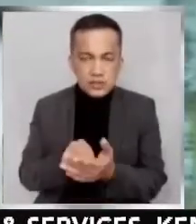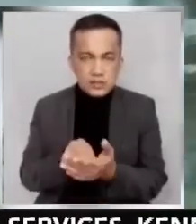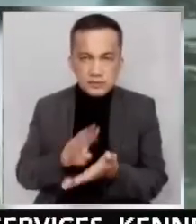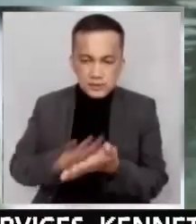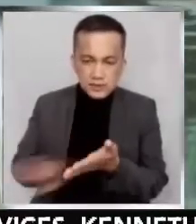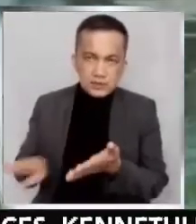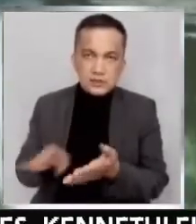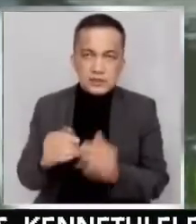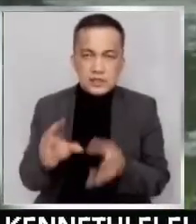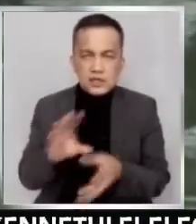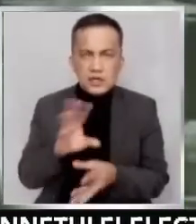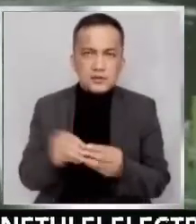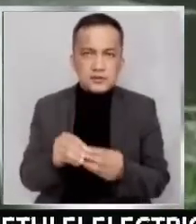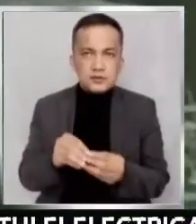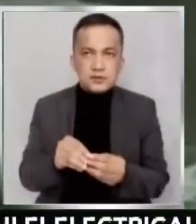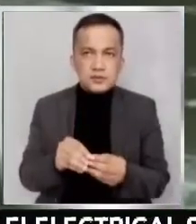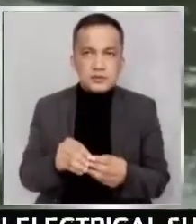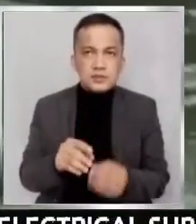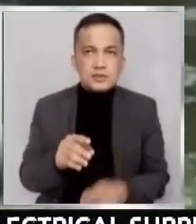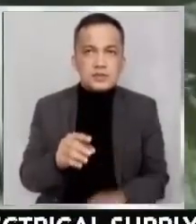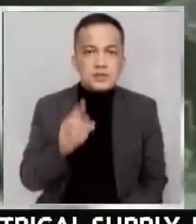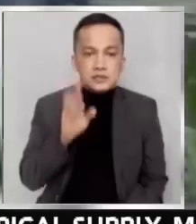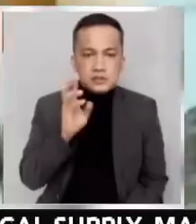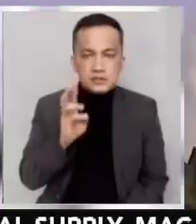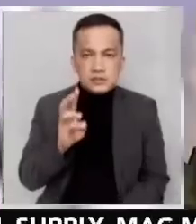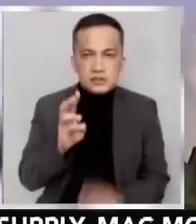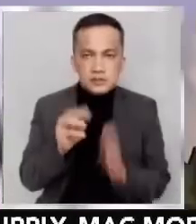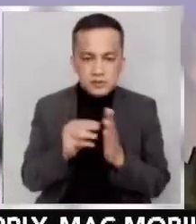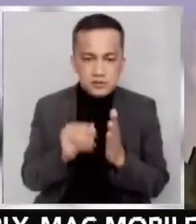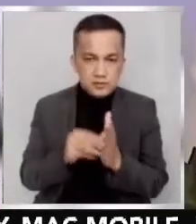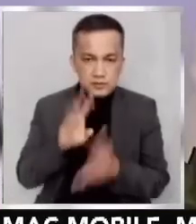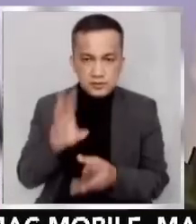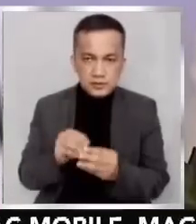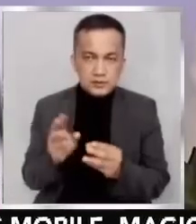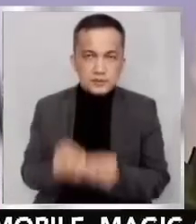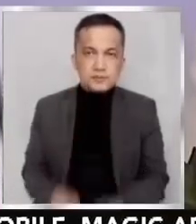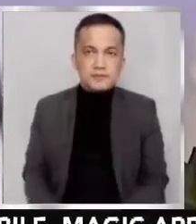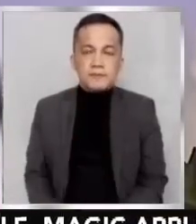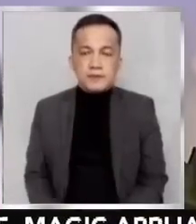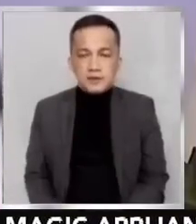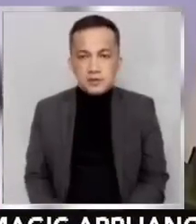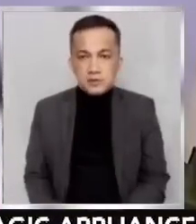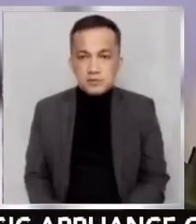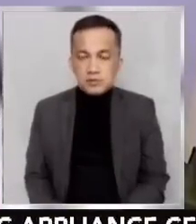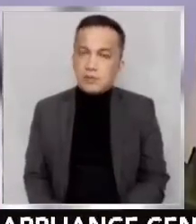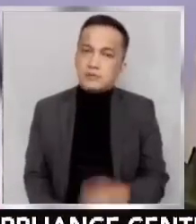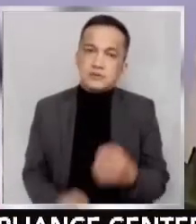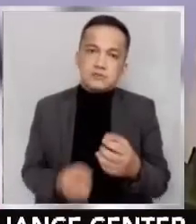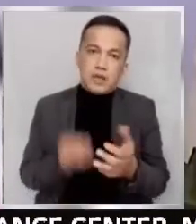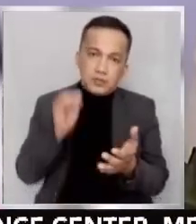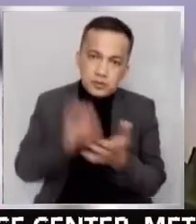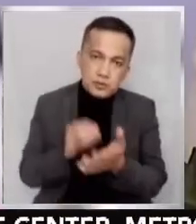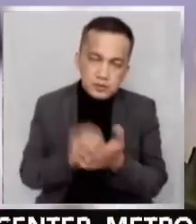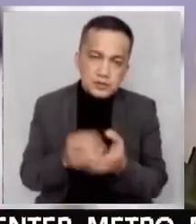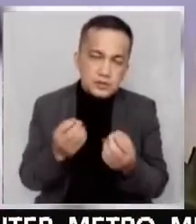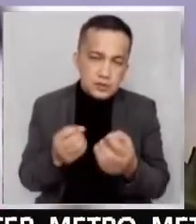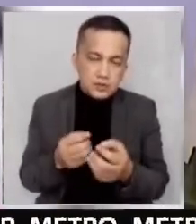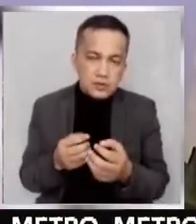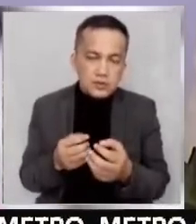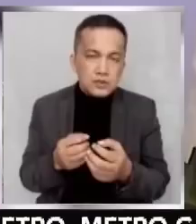halos 60 bilyong piso pag pinagsama-sama. Nakalubog pa naman sa utang. Kaya hindi makakaahon 'yan, hindi